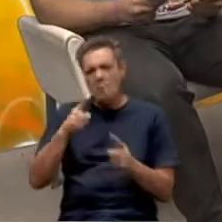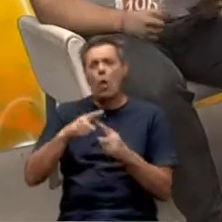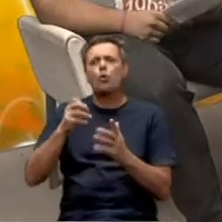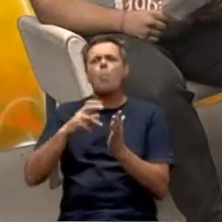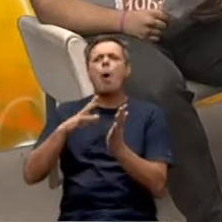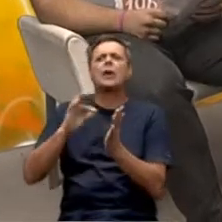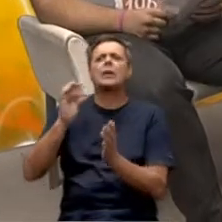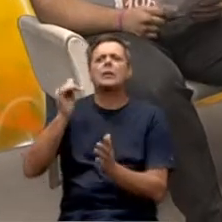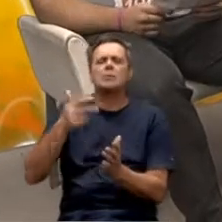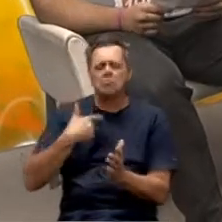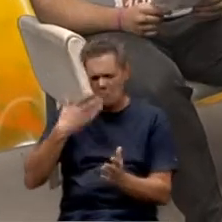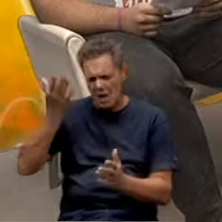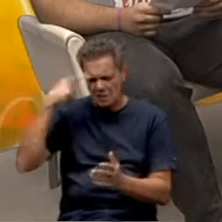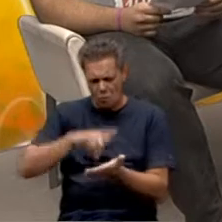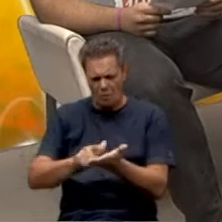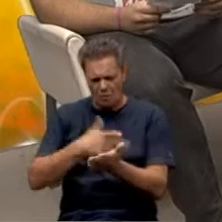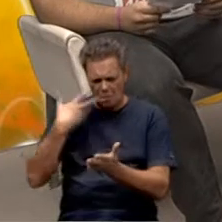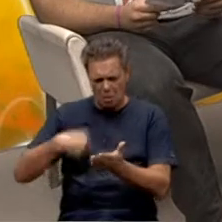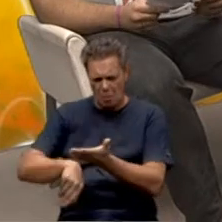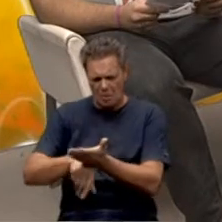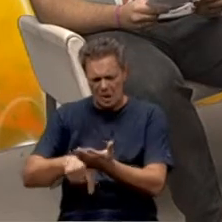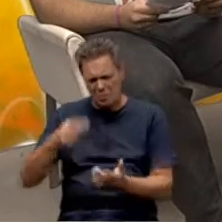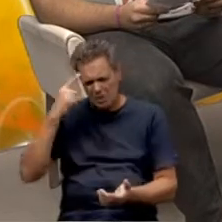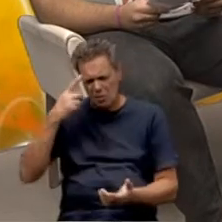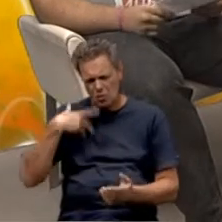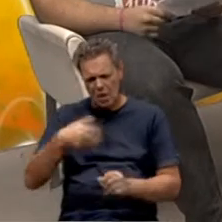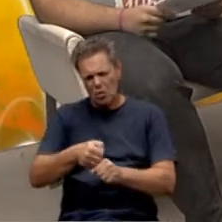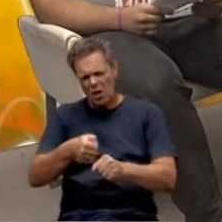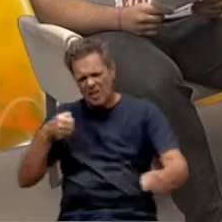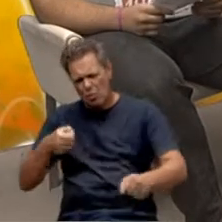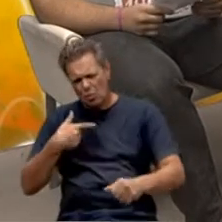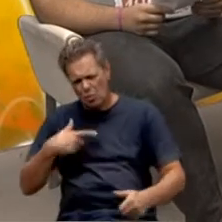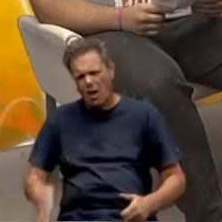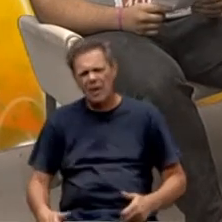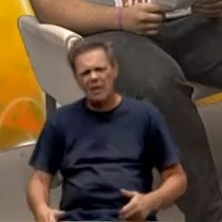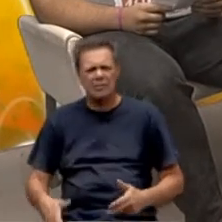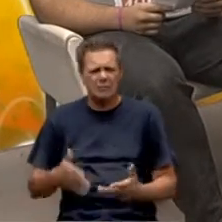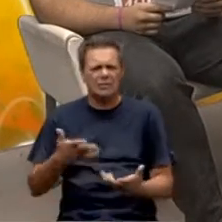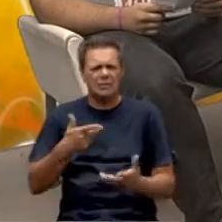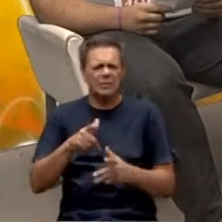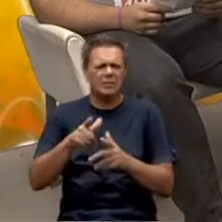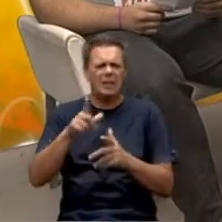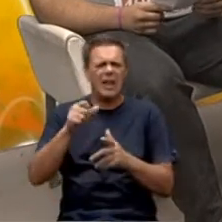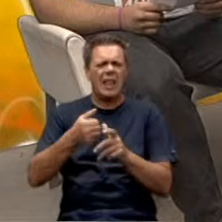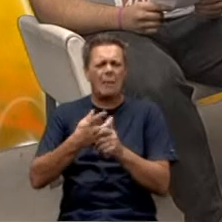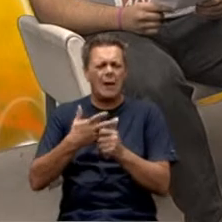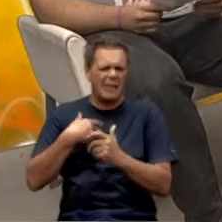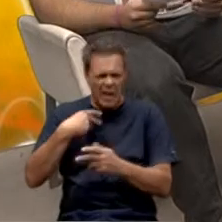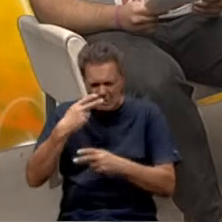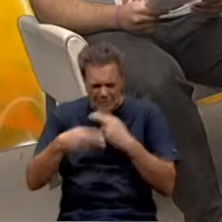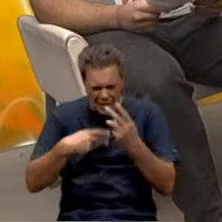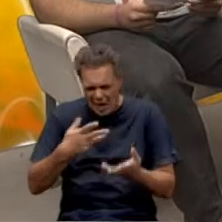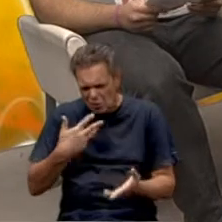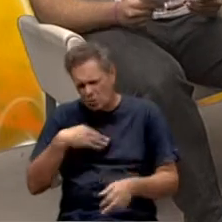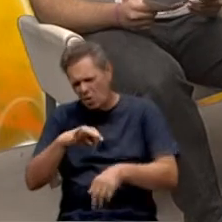ja sam bio nogometaš u to vrijeme, mislili su da je istegnuće ligamenata. Ja sam se 3-4 tjedna liječio, išao